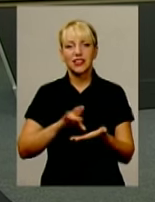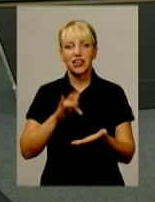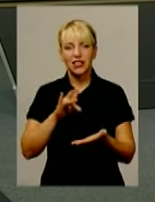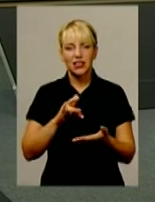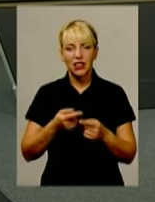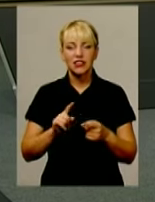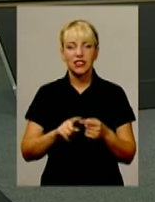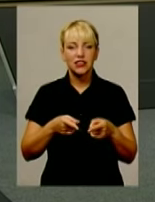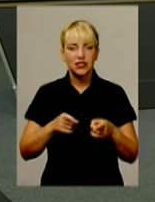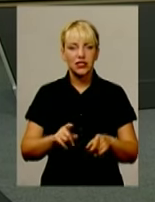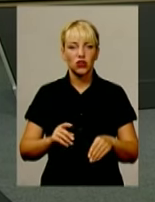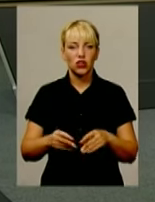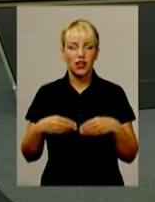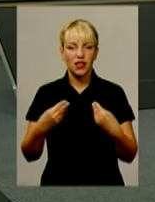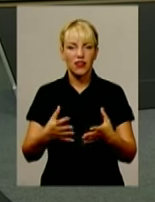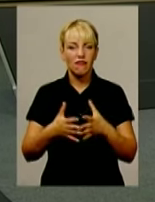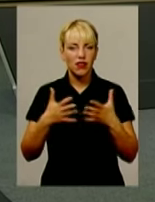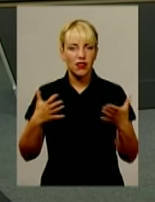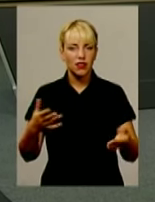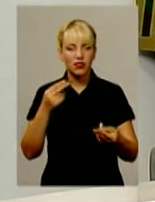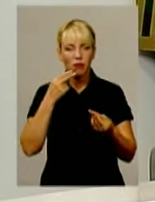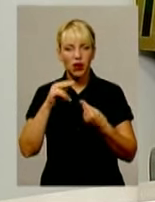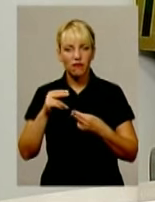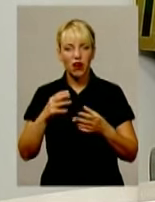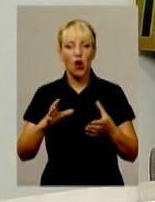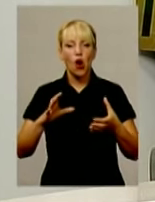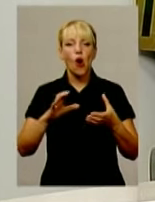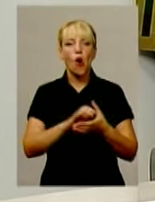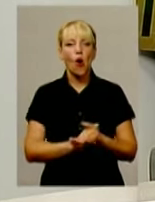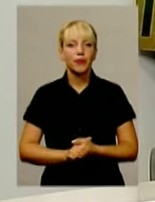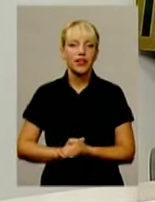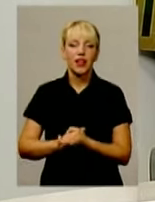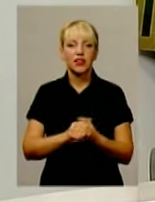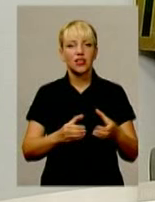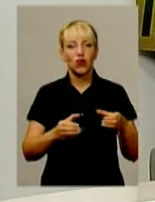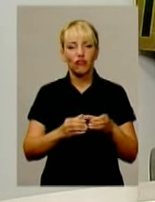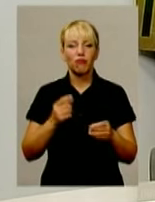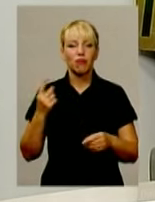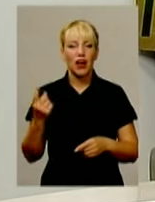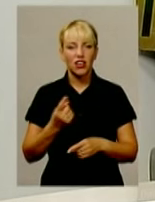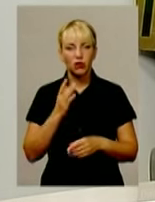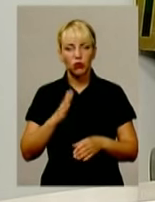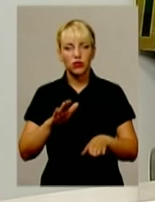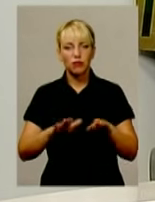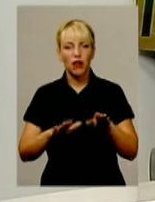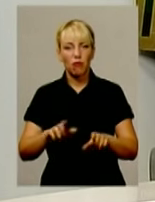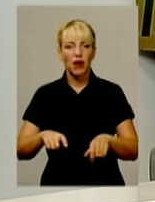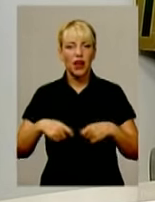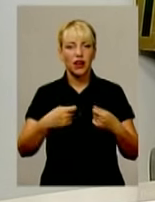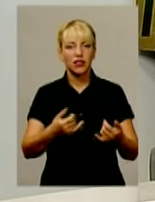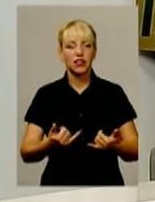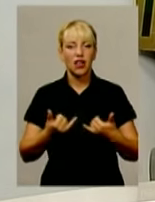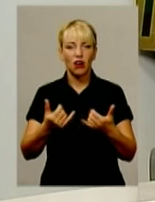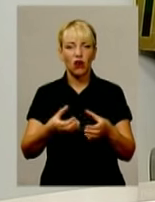децентралізації дійсно надає дуже великі переваги об'єднаній громаді. вперше збалансовано буде передано на